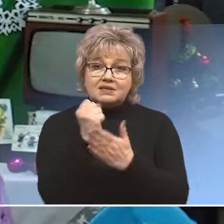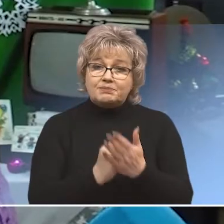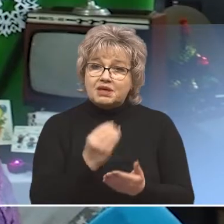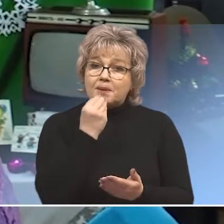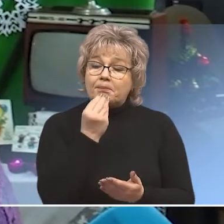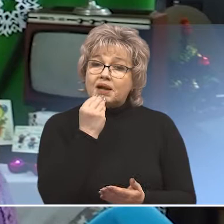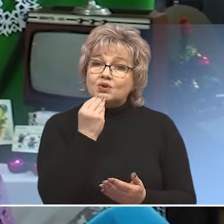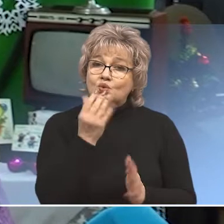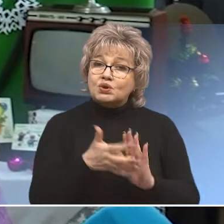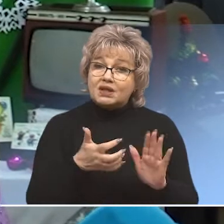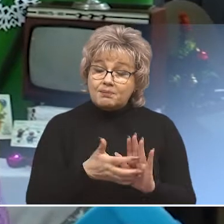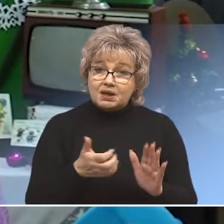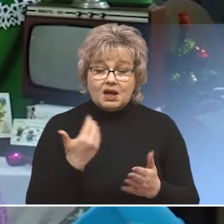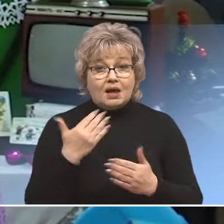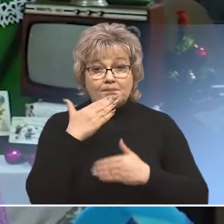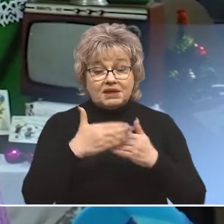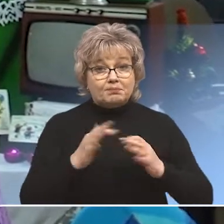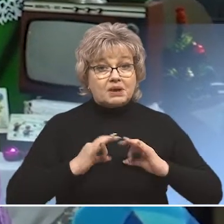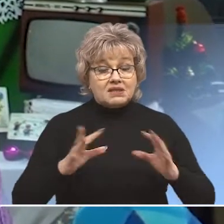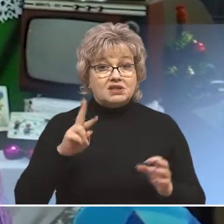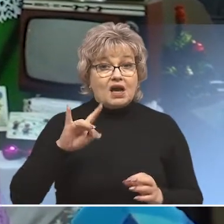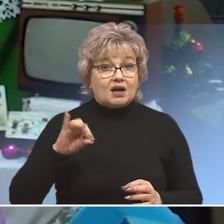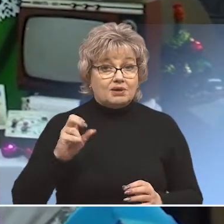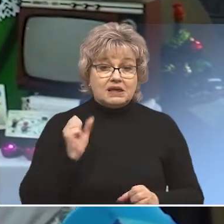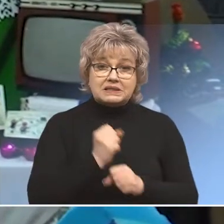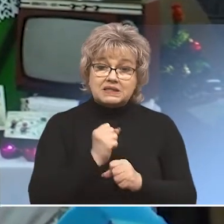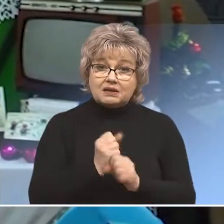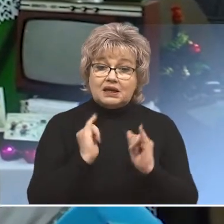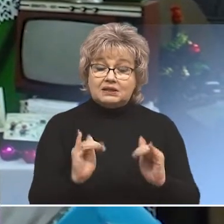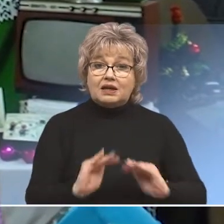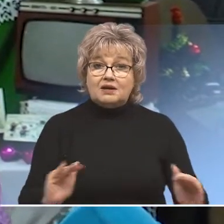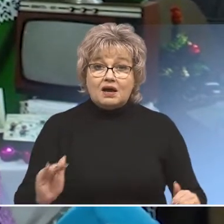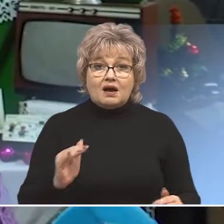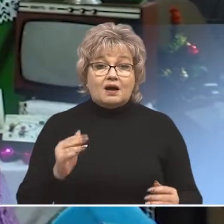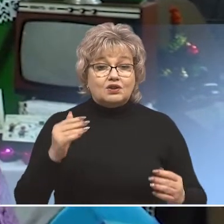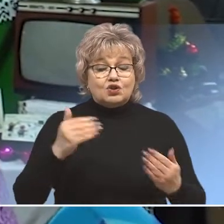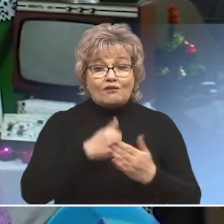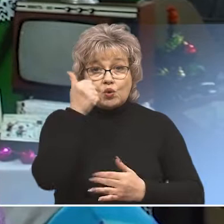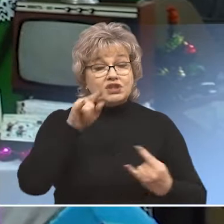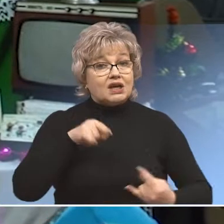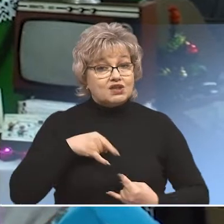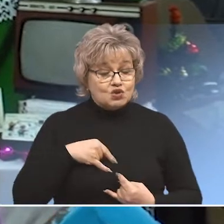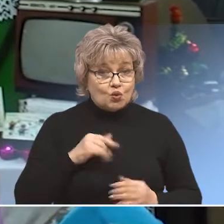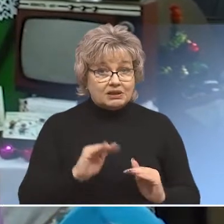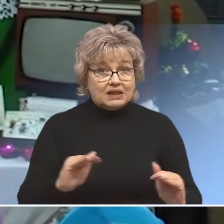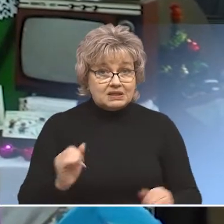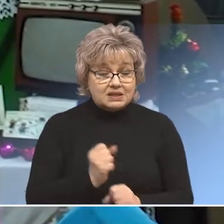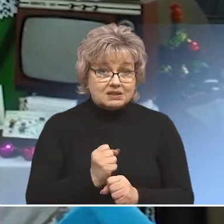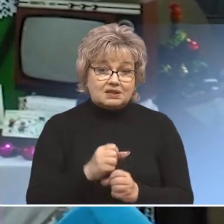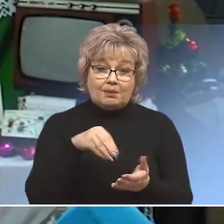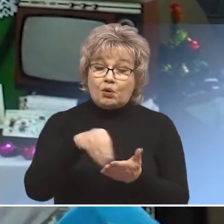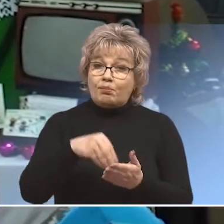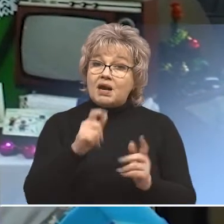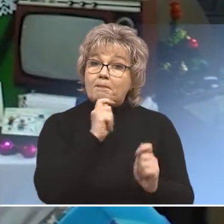запасались дефицитными продуктами на предпраздничных ярмарках, мастерили детям новогодние костюмы, приобретали